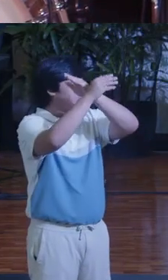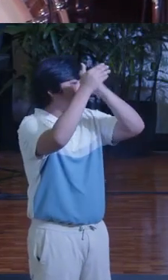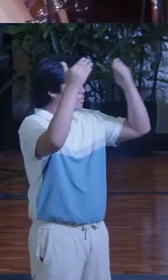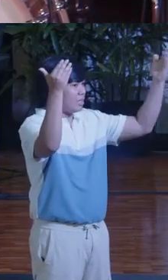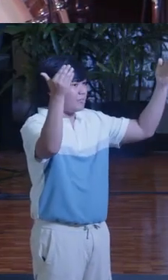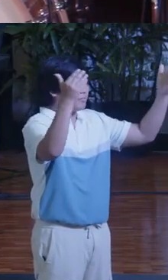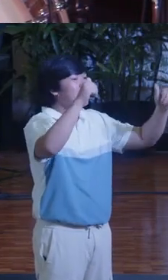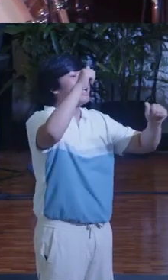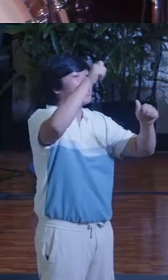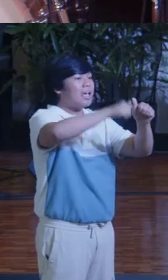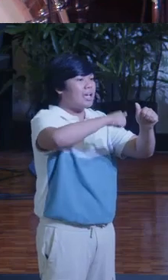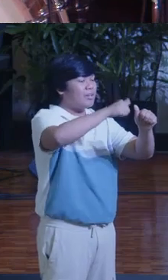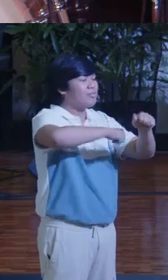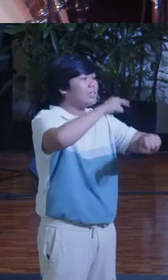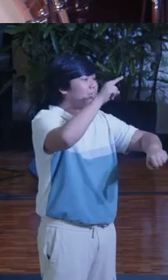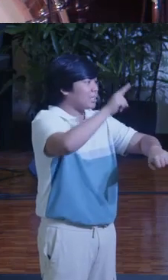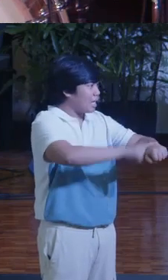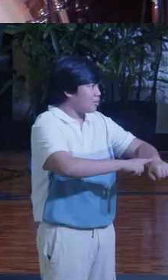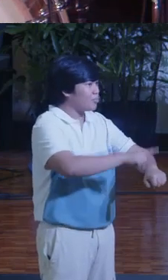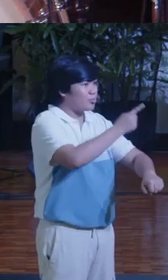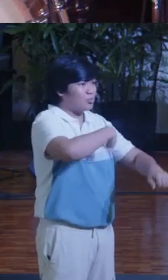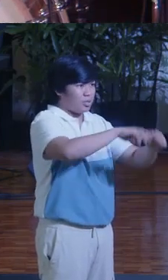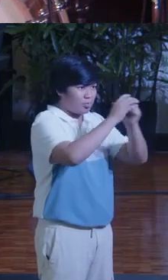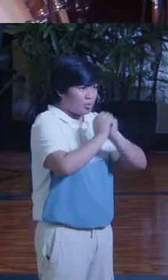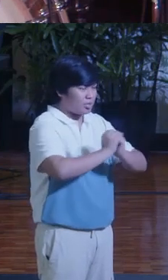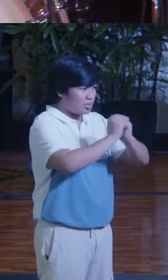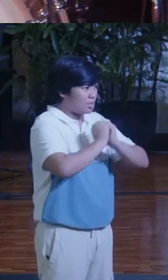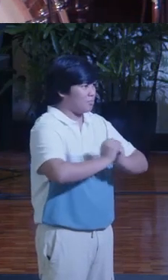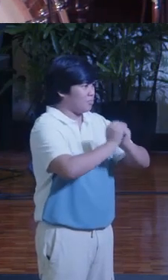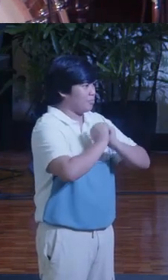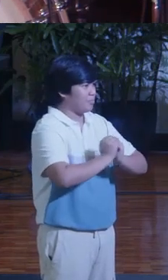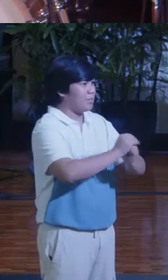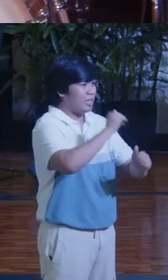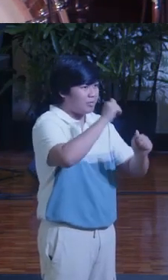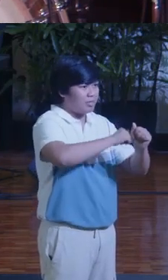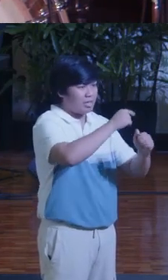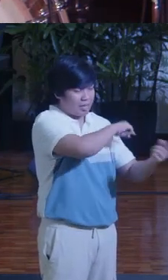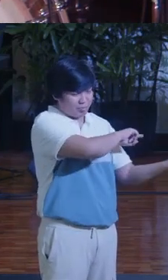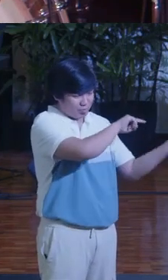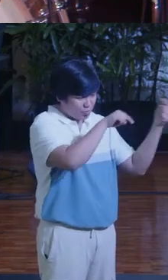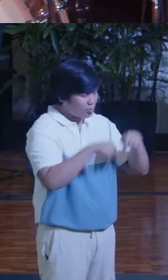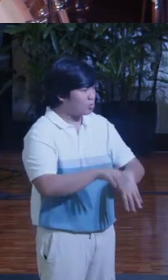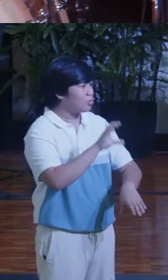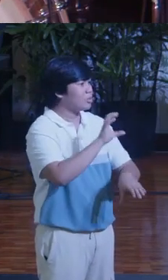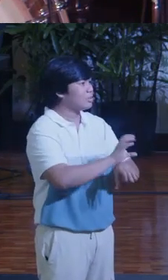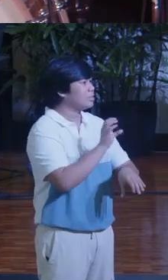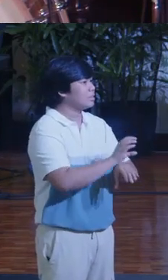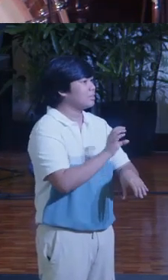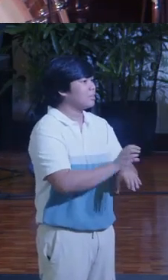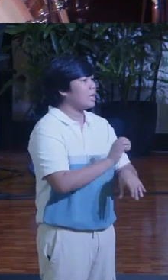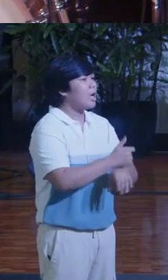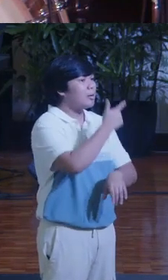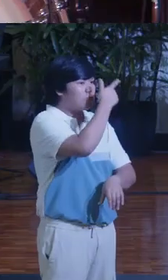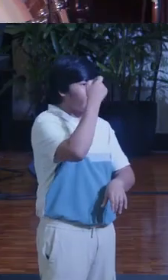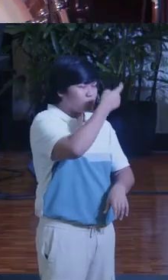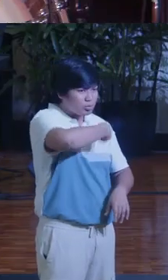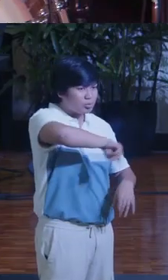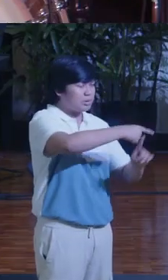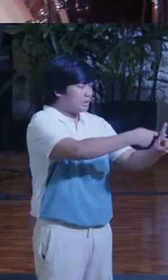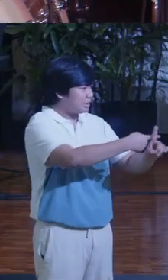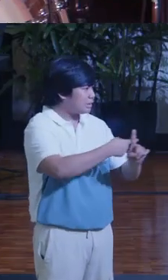nananambahan dahil sa ginawa ni Kristo para sa atin. Dahil sa kaligtasan na dulot ng